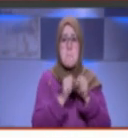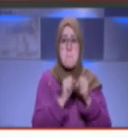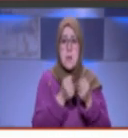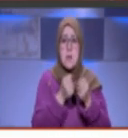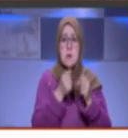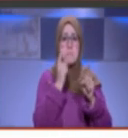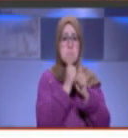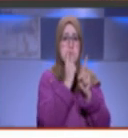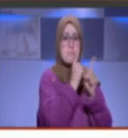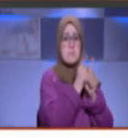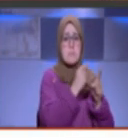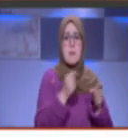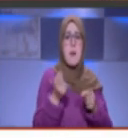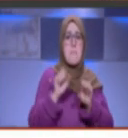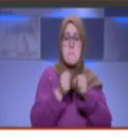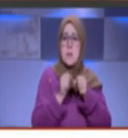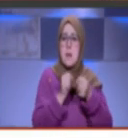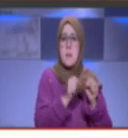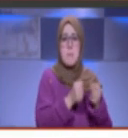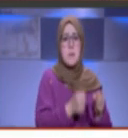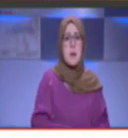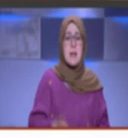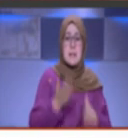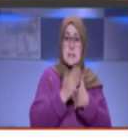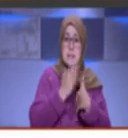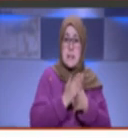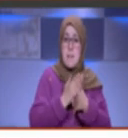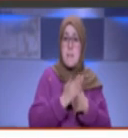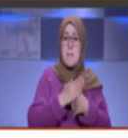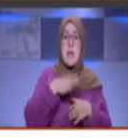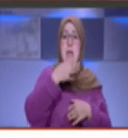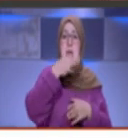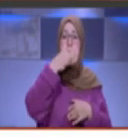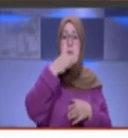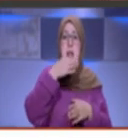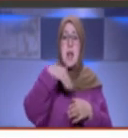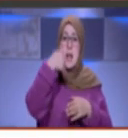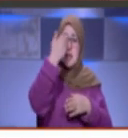المرض في المرحلة الراهنة. فانا اعتقد ان هو ده الجانب